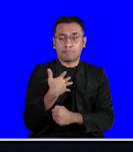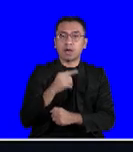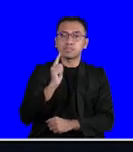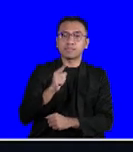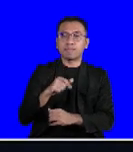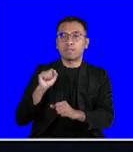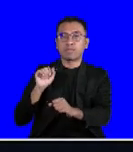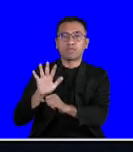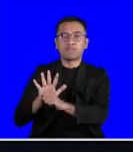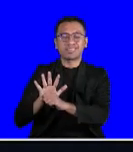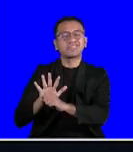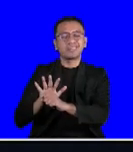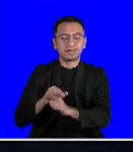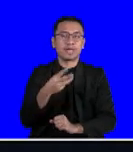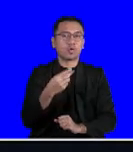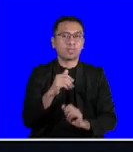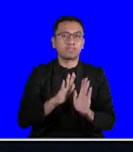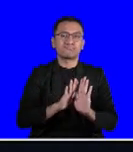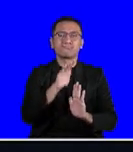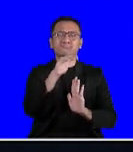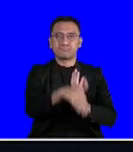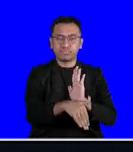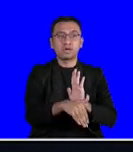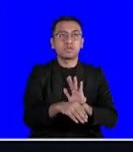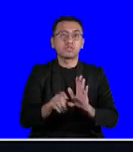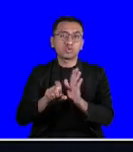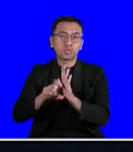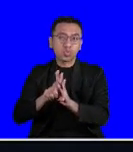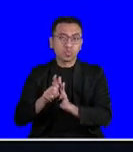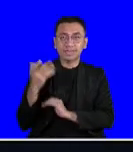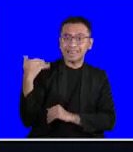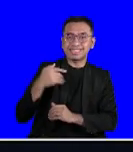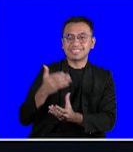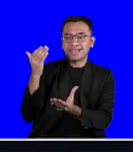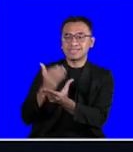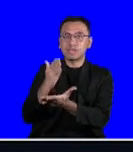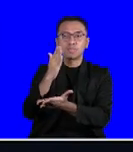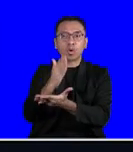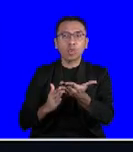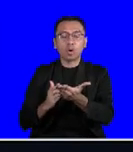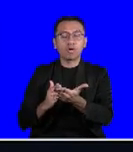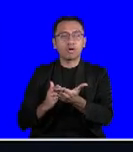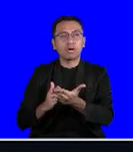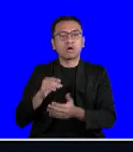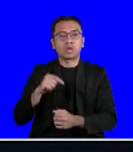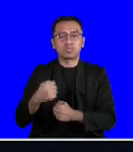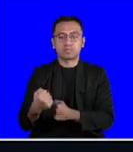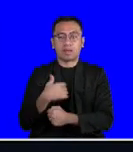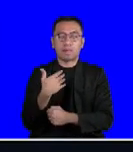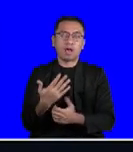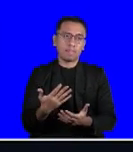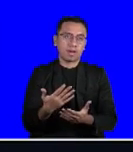virus COVID-19. Misalnya seperti Anda terkena pemotongan gaji. Akibatnya ini sangat berpengaruh